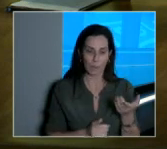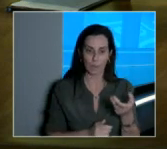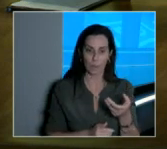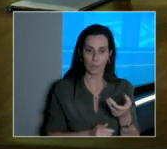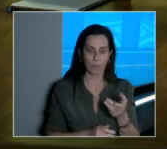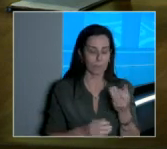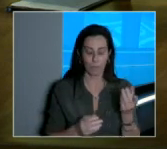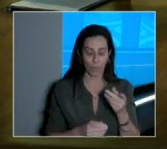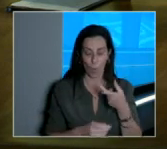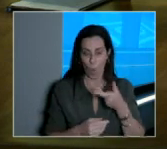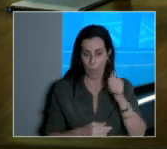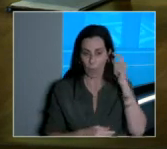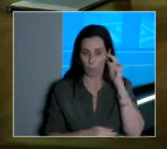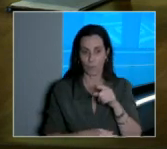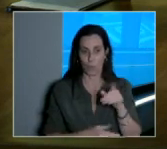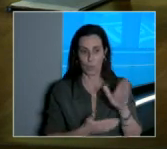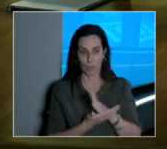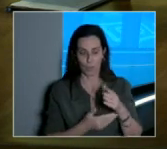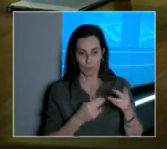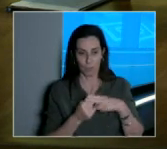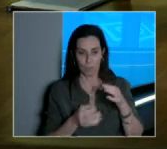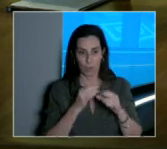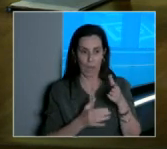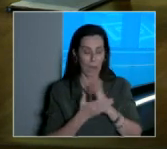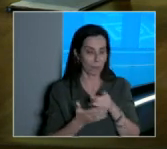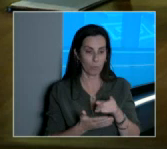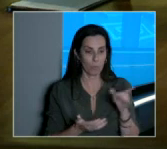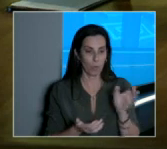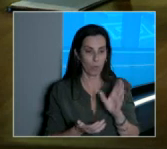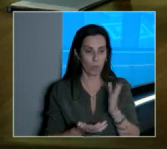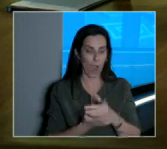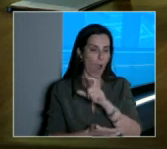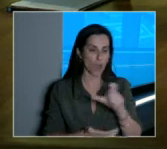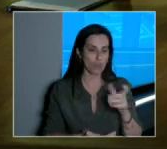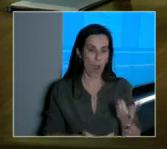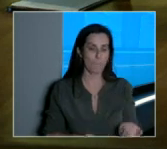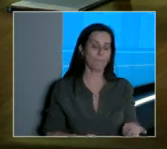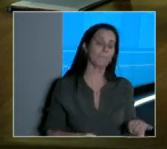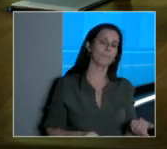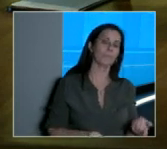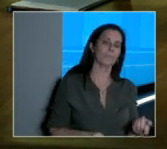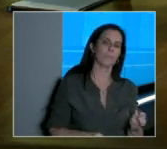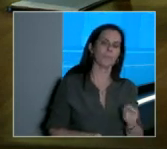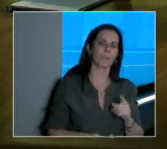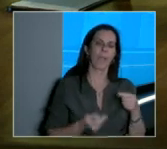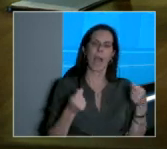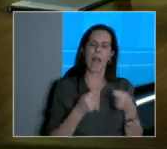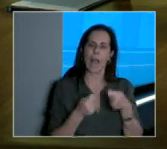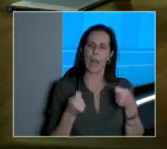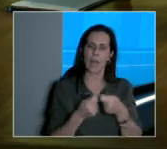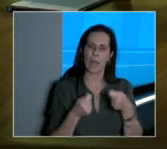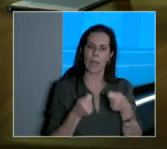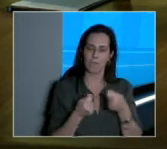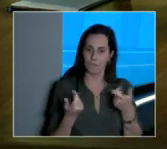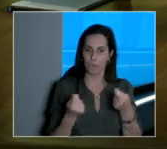מכל סוגיה אידיאולוגית אחרת. טוב, את החלטת שהוא כבר אוטוטו יעמד לדין, יש כאלה שבשבילם הוא בכלל כבר אשם עד שהוא חבותו, זה... לא, לפי מה שקורה